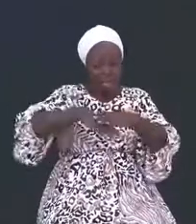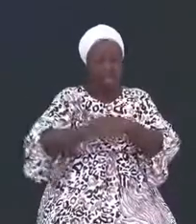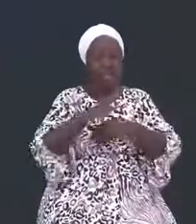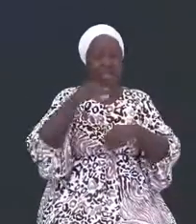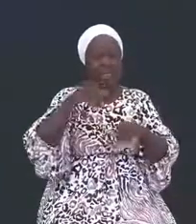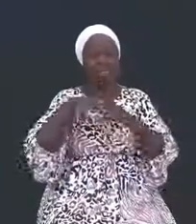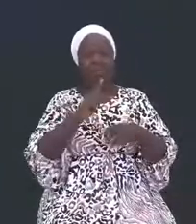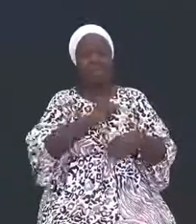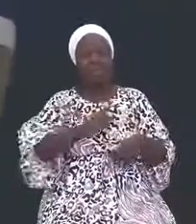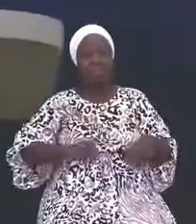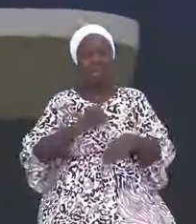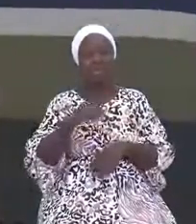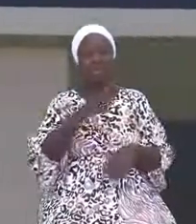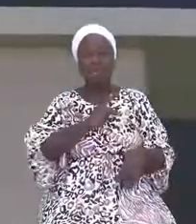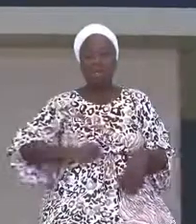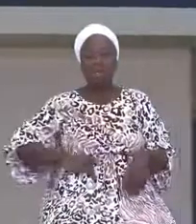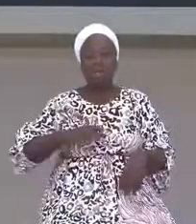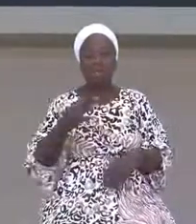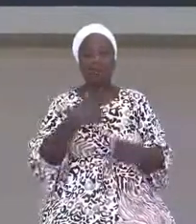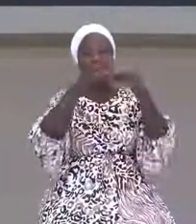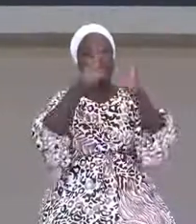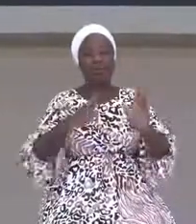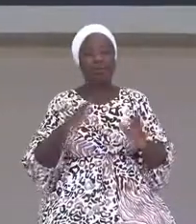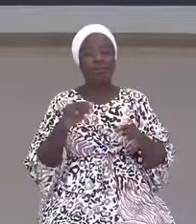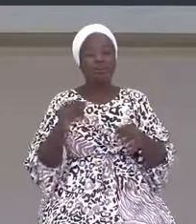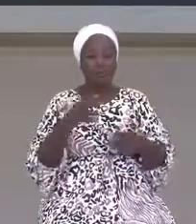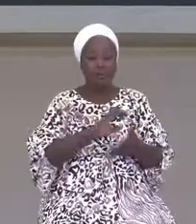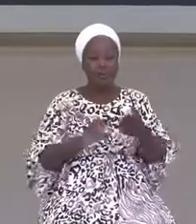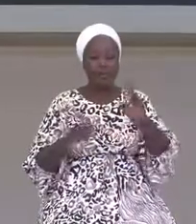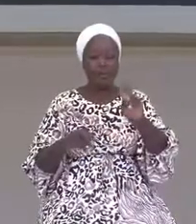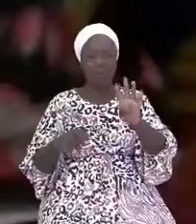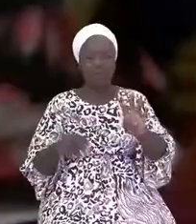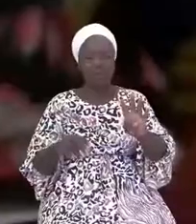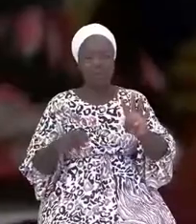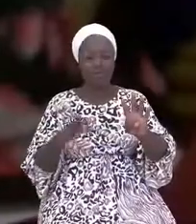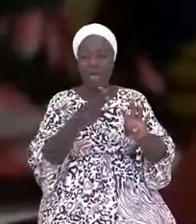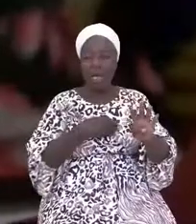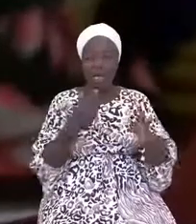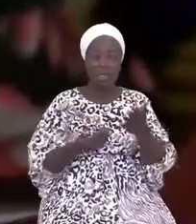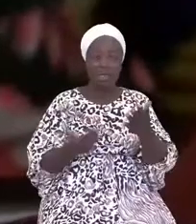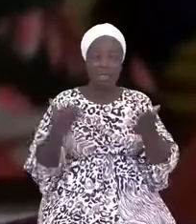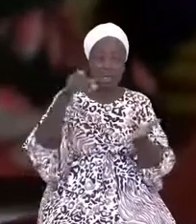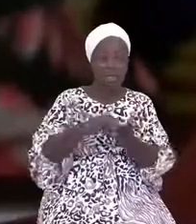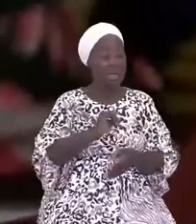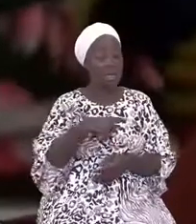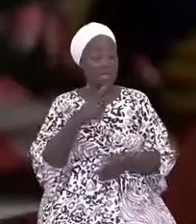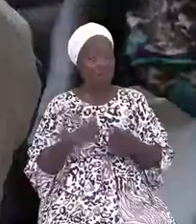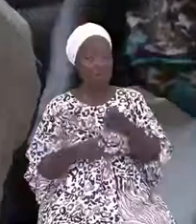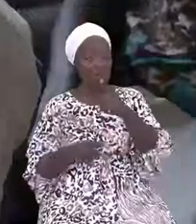cieux. Verset 24, il dit, je vous le dis encore, il est